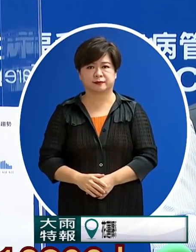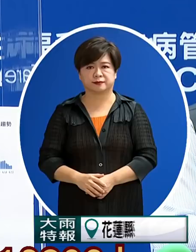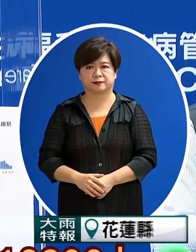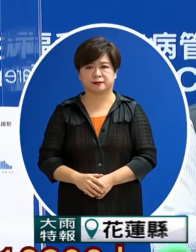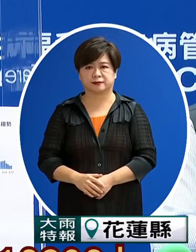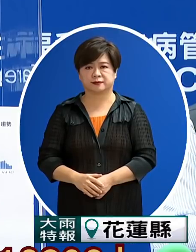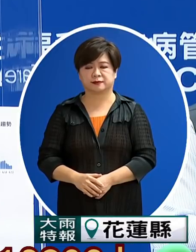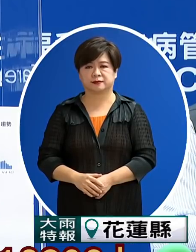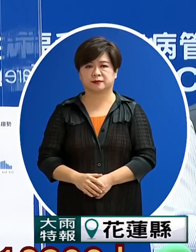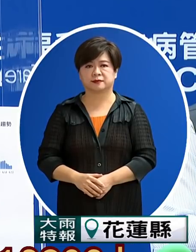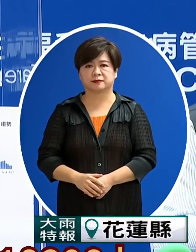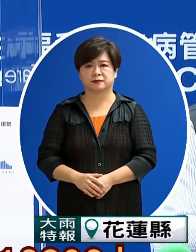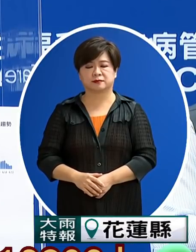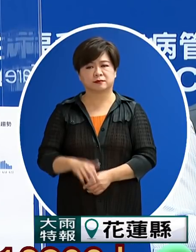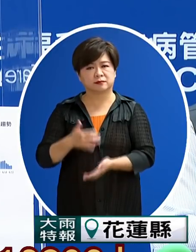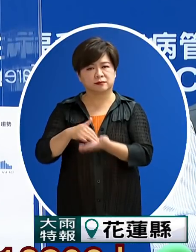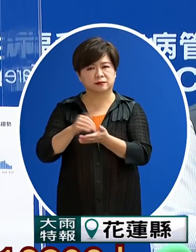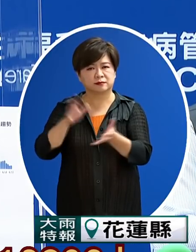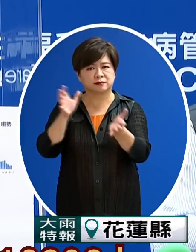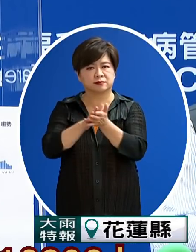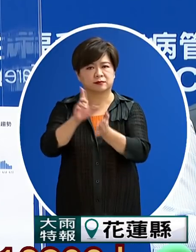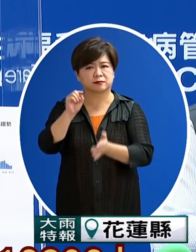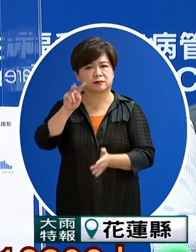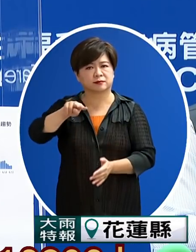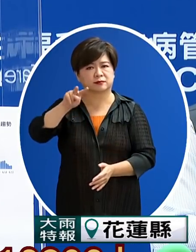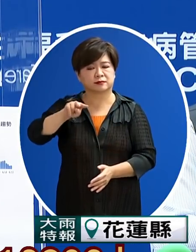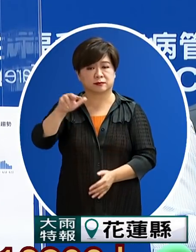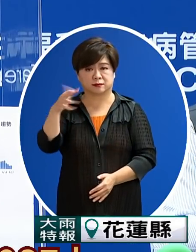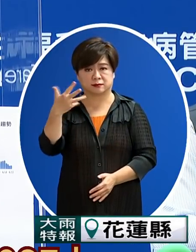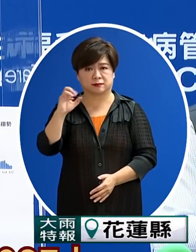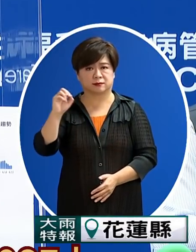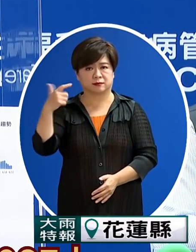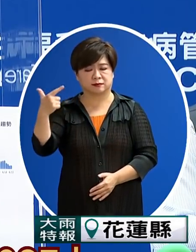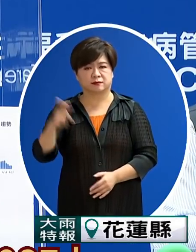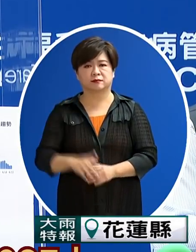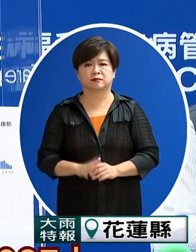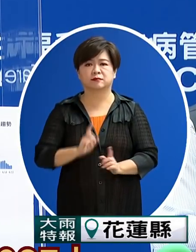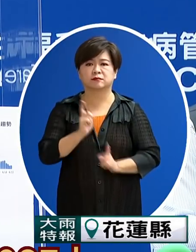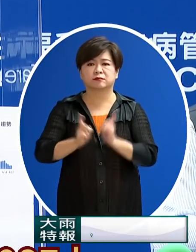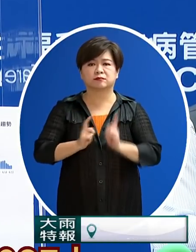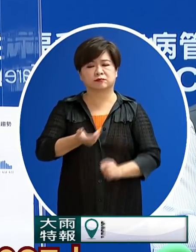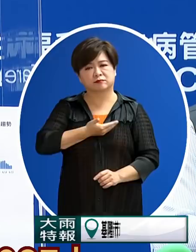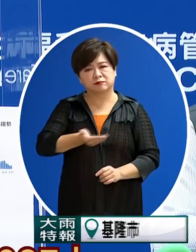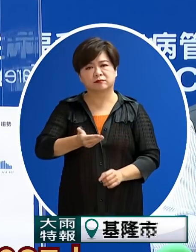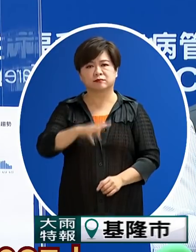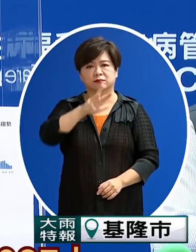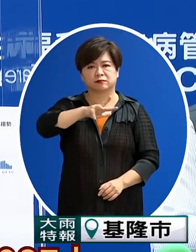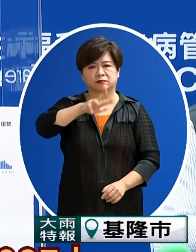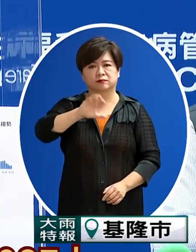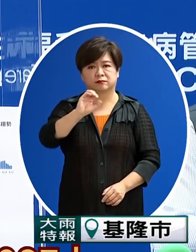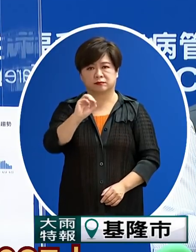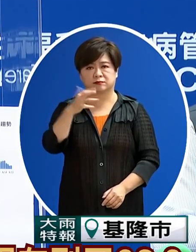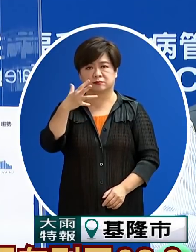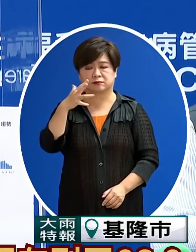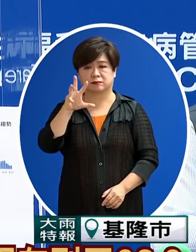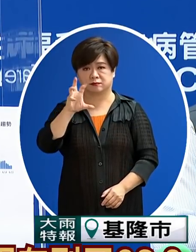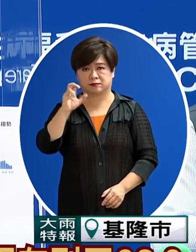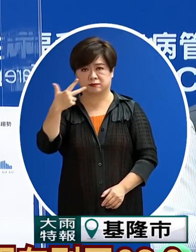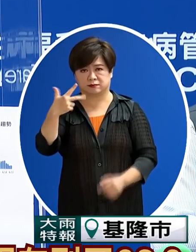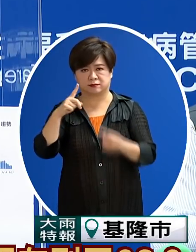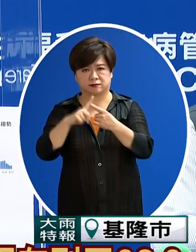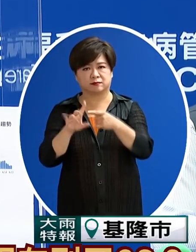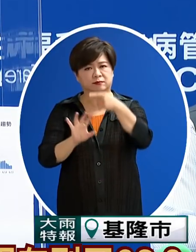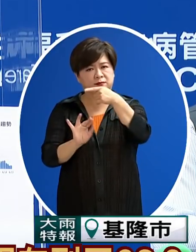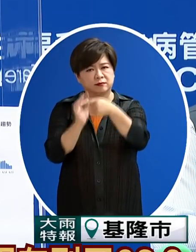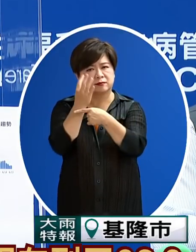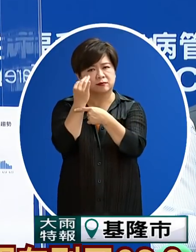的累计的个案数12806人那解除隔离的现在有8087人，那百